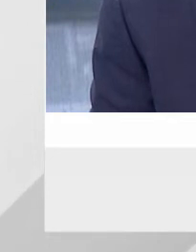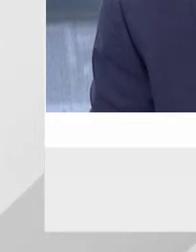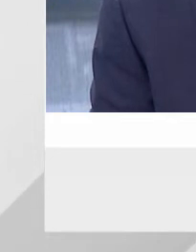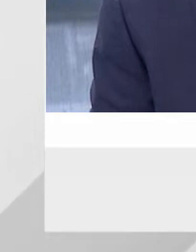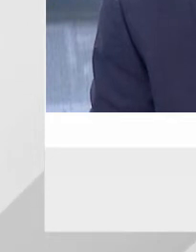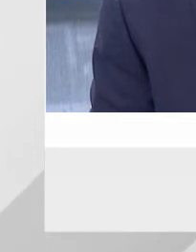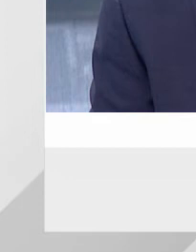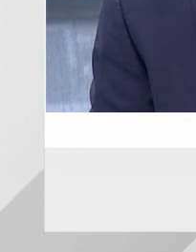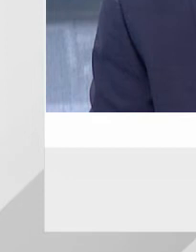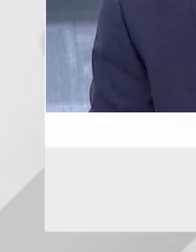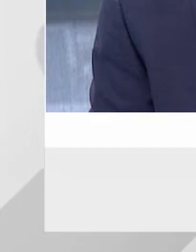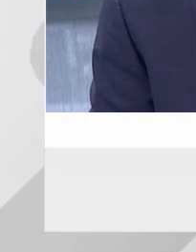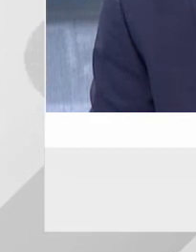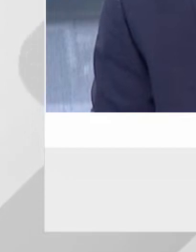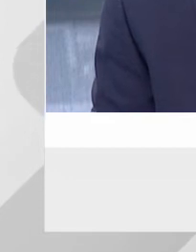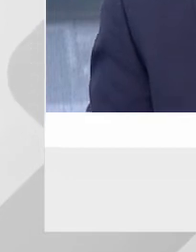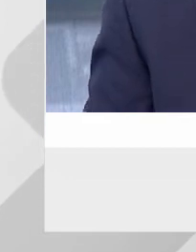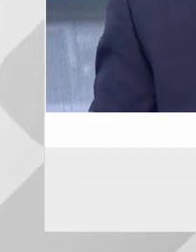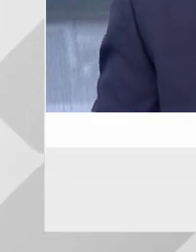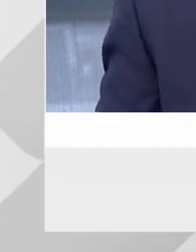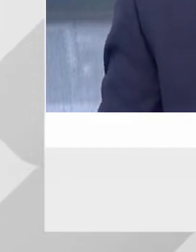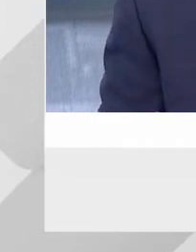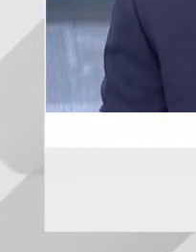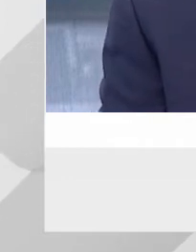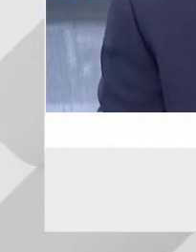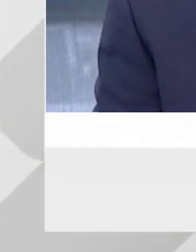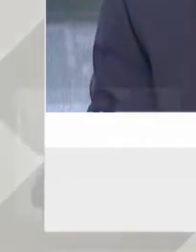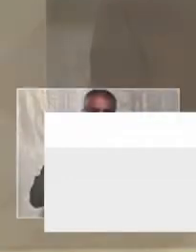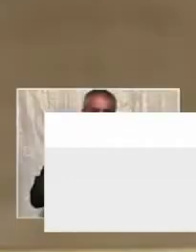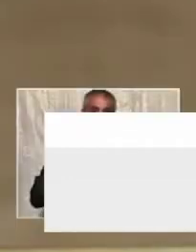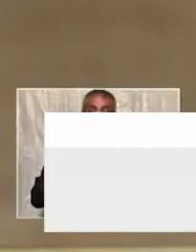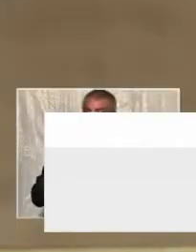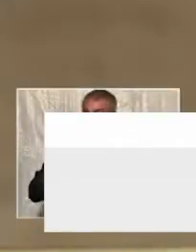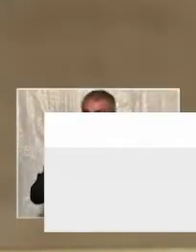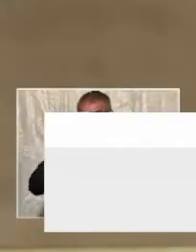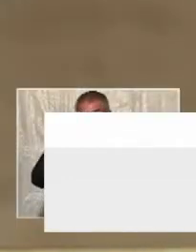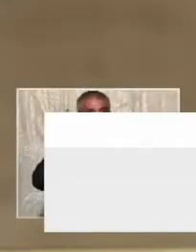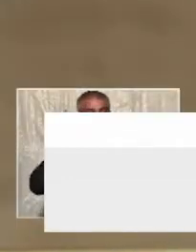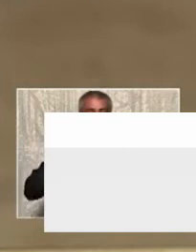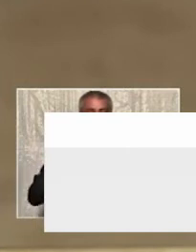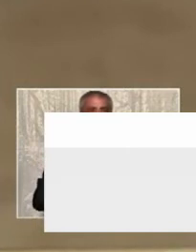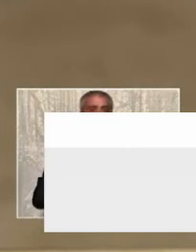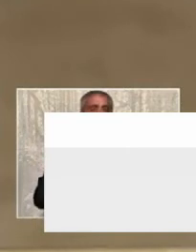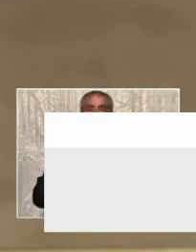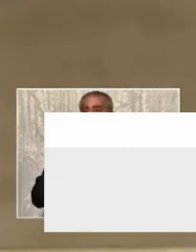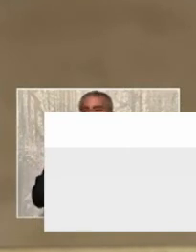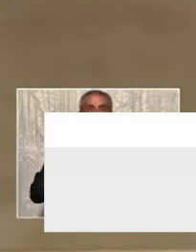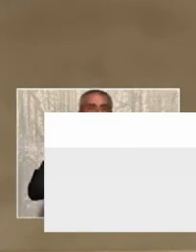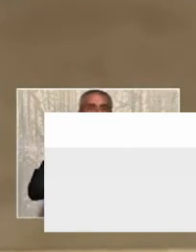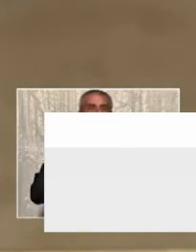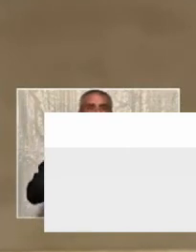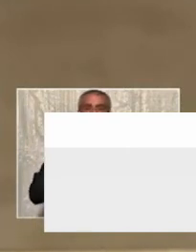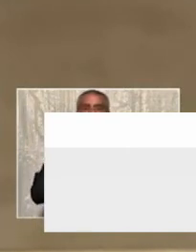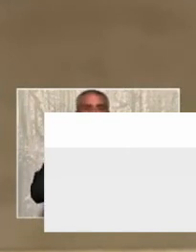בהחלט עוברים מדור לדור. אבל גם הרמטכ"ל יודע היטב שבקרב לפחות המעמד הבינוני